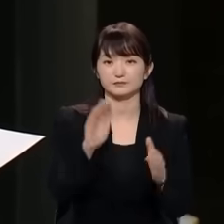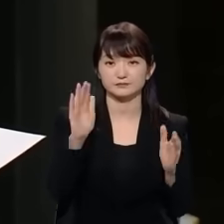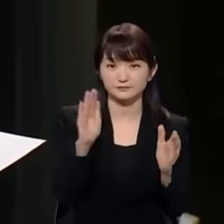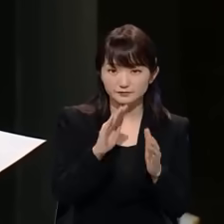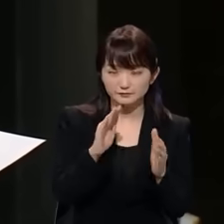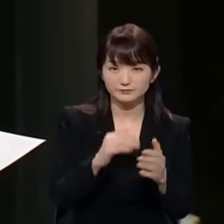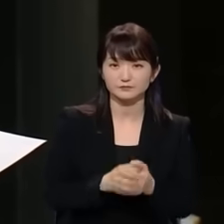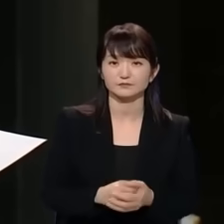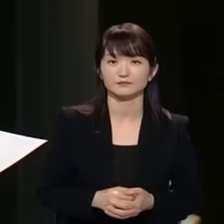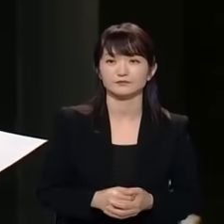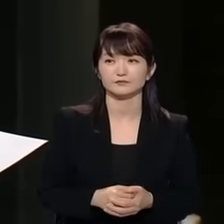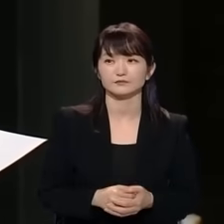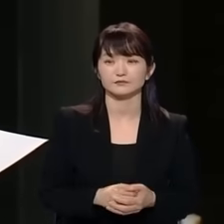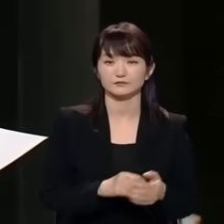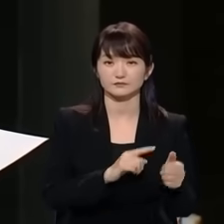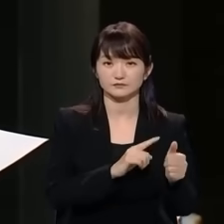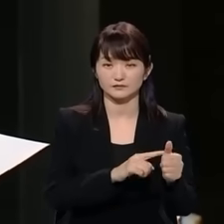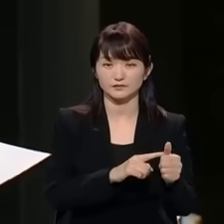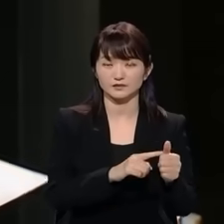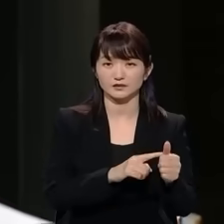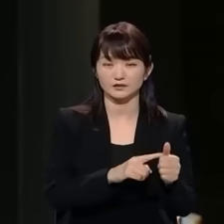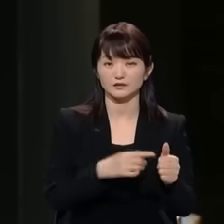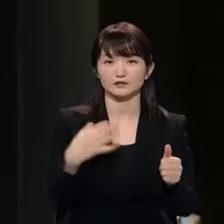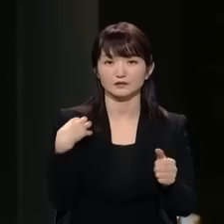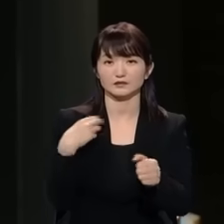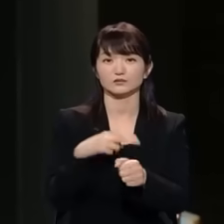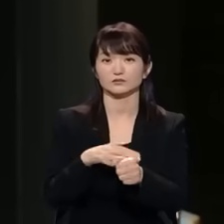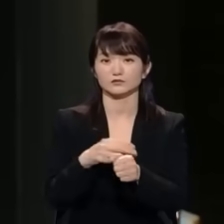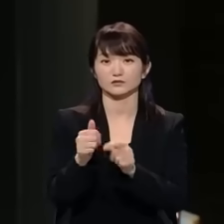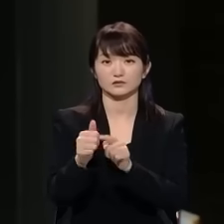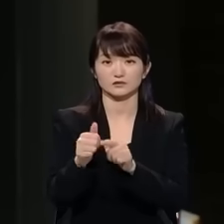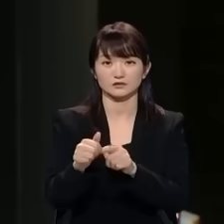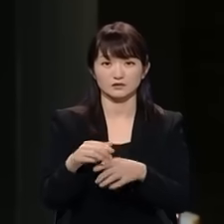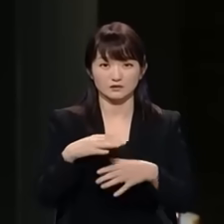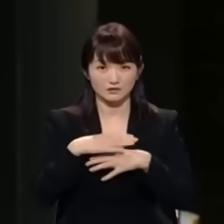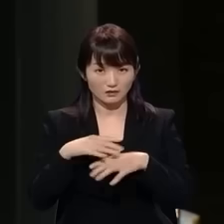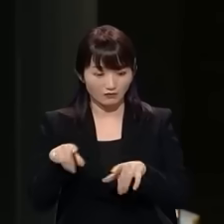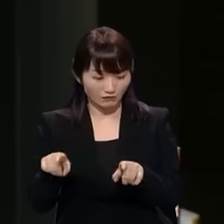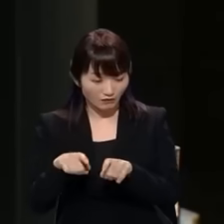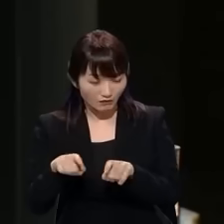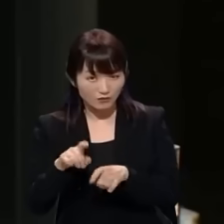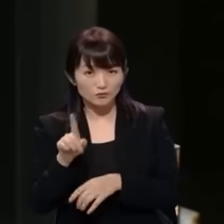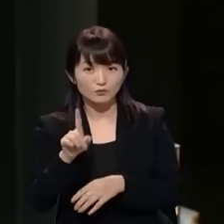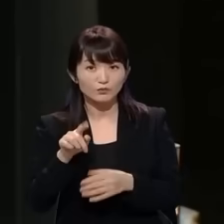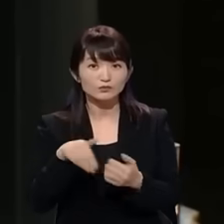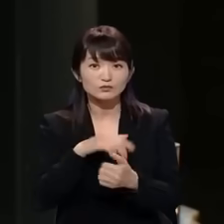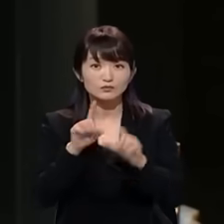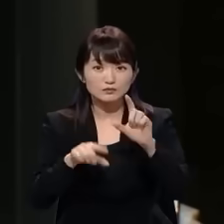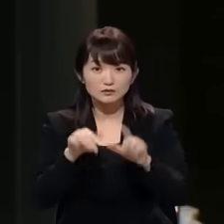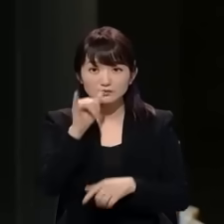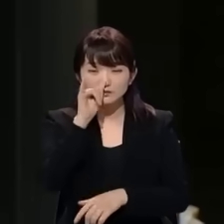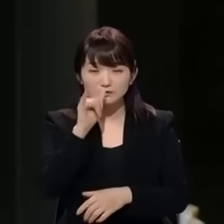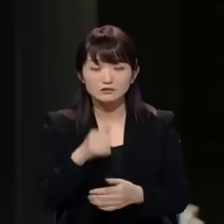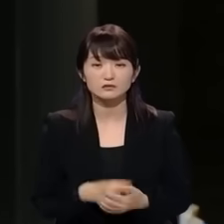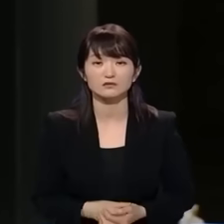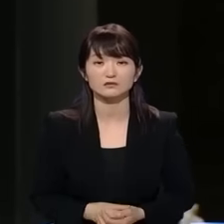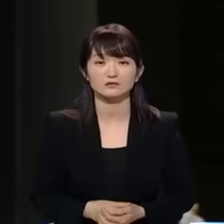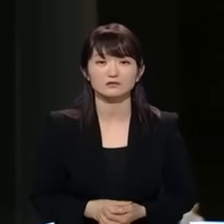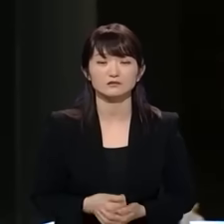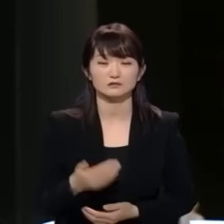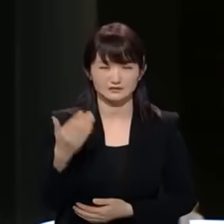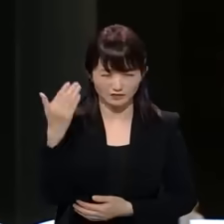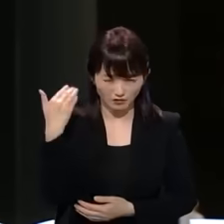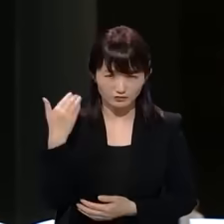학생들도 저 아이의 담임 선생님도 공포에 떨었다고 하는데 어떤 상황이 벌어졌던 건지 그